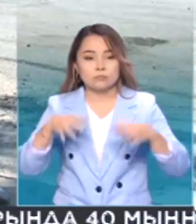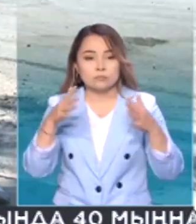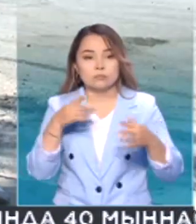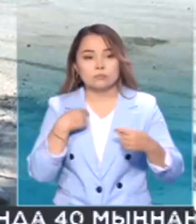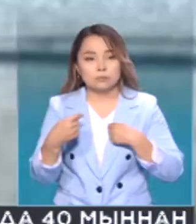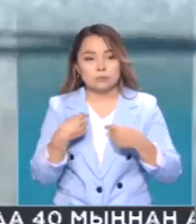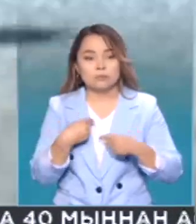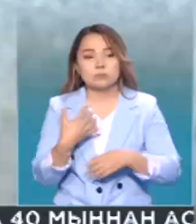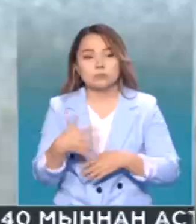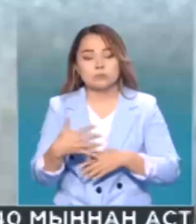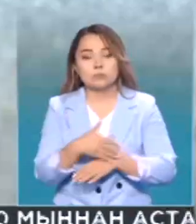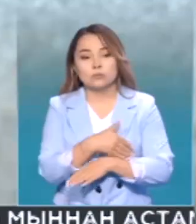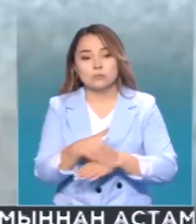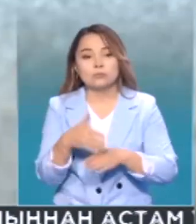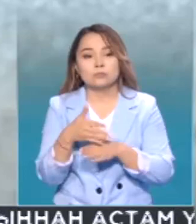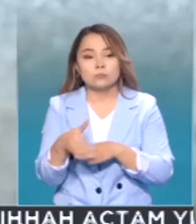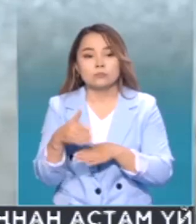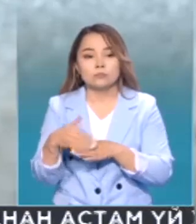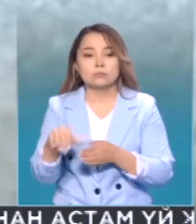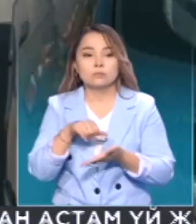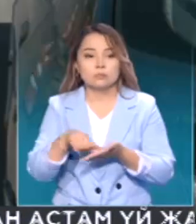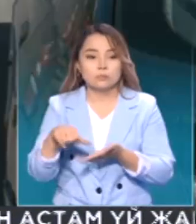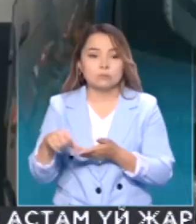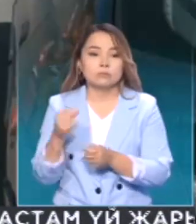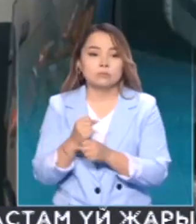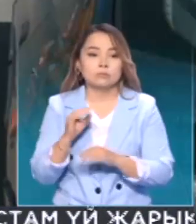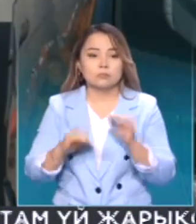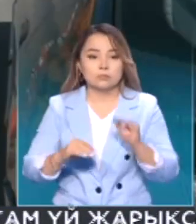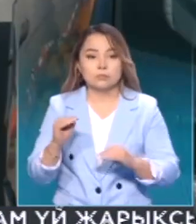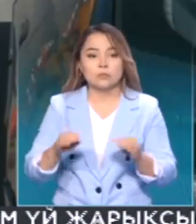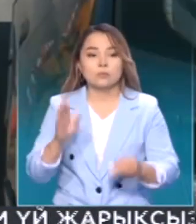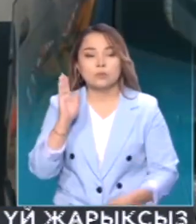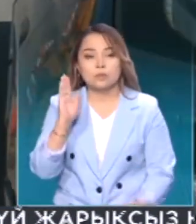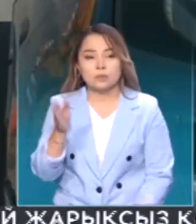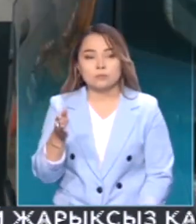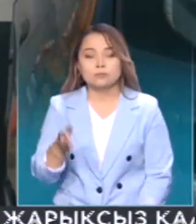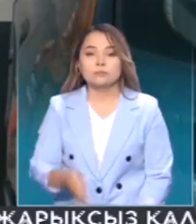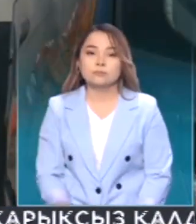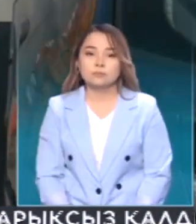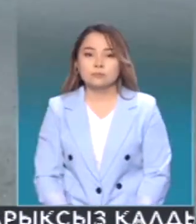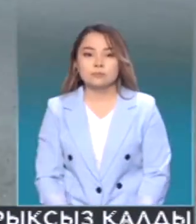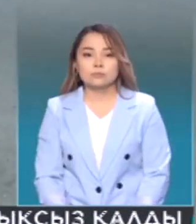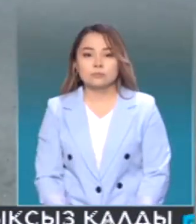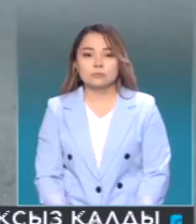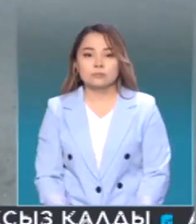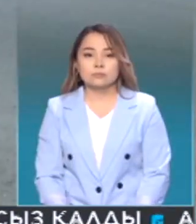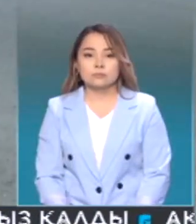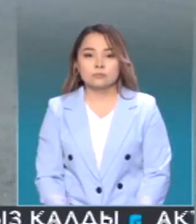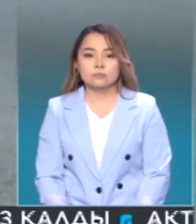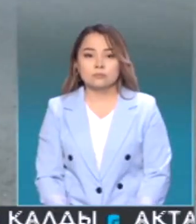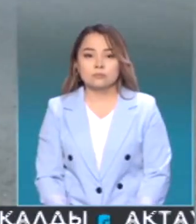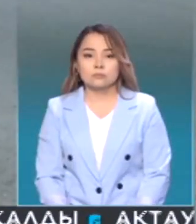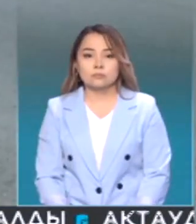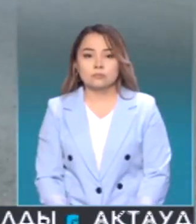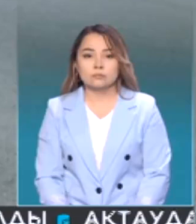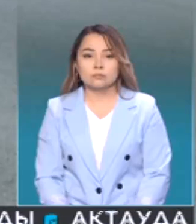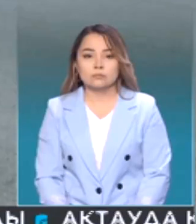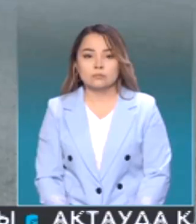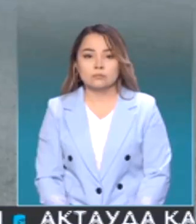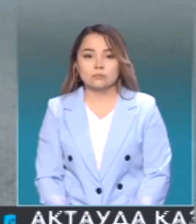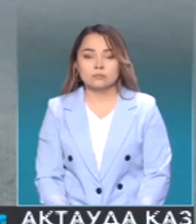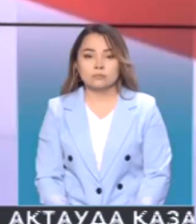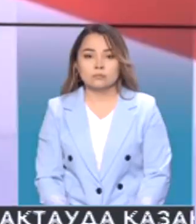көшеге алғаш рет біртіндеп асфальт төселе бастайды. Руслан Нұрланұлы, Бекзат Сәбитұлы, Қазақстан ұлттық телеарнасы, Қарағанды